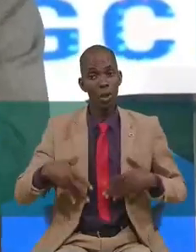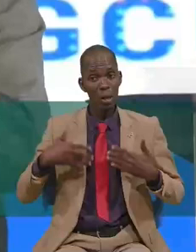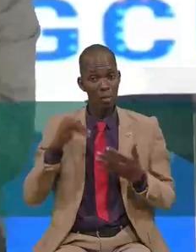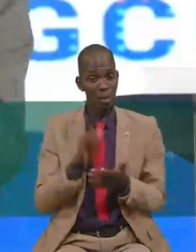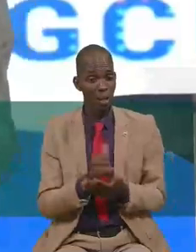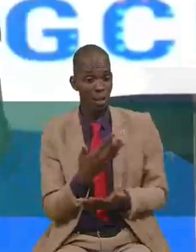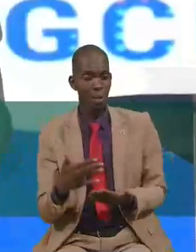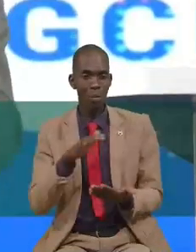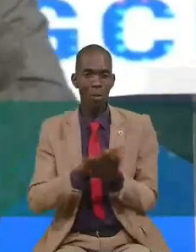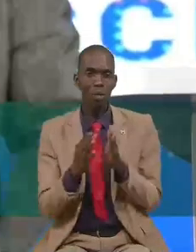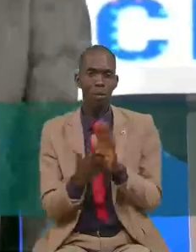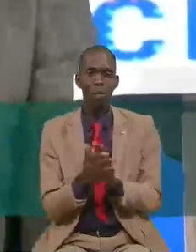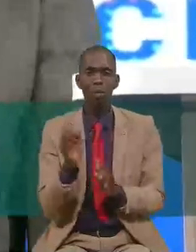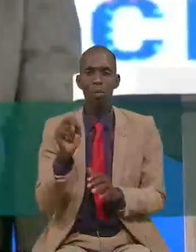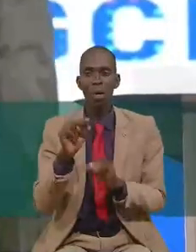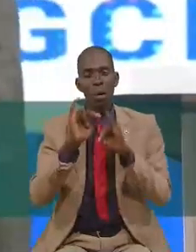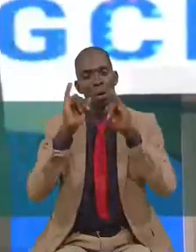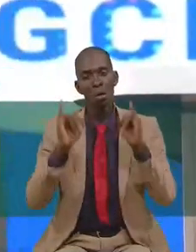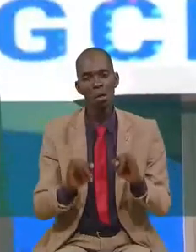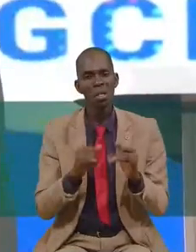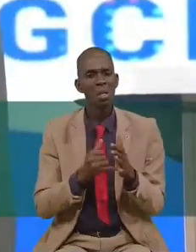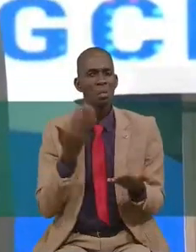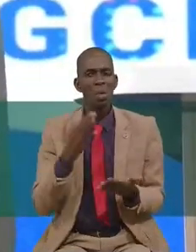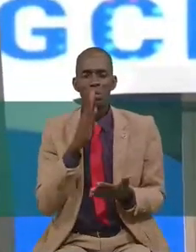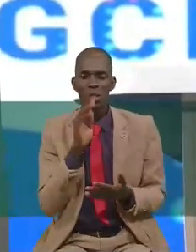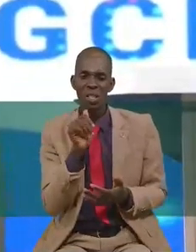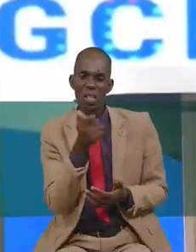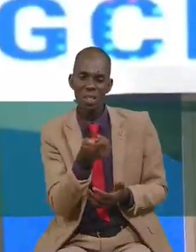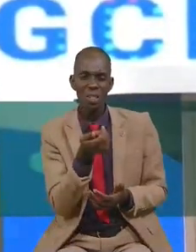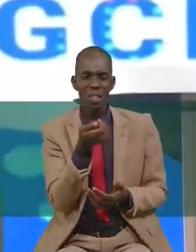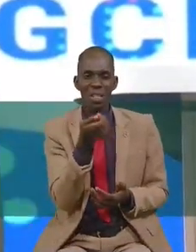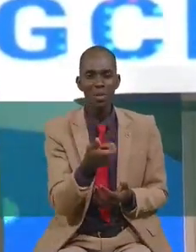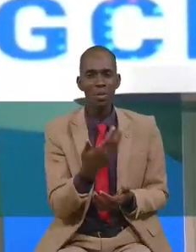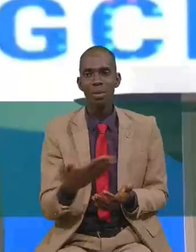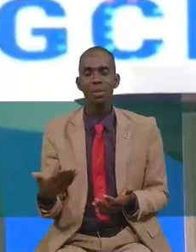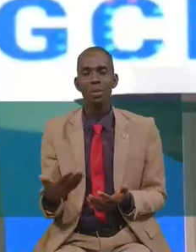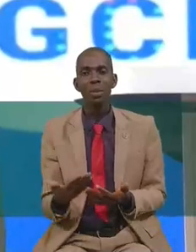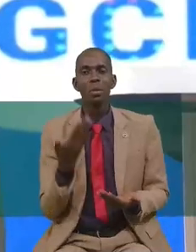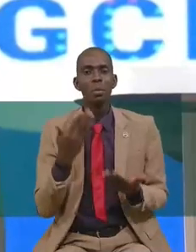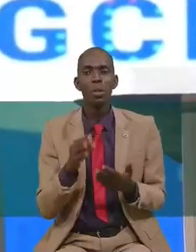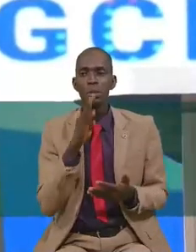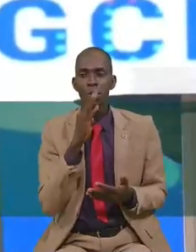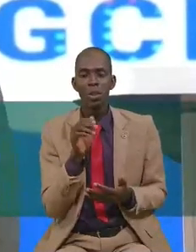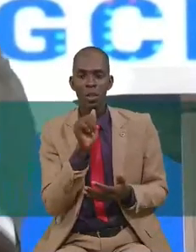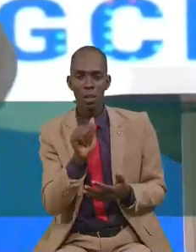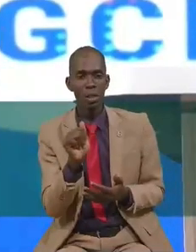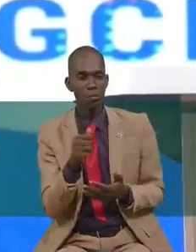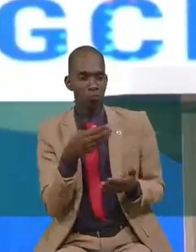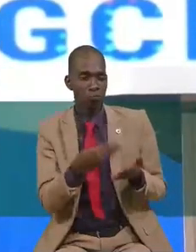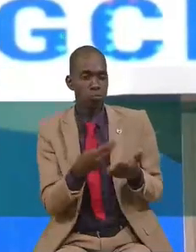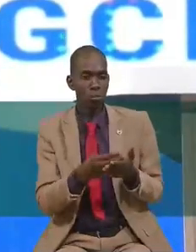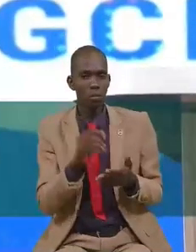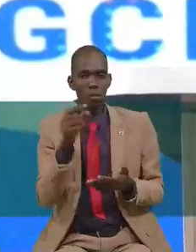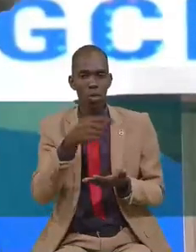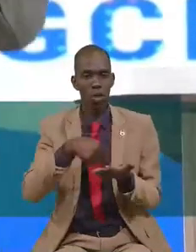une idole. Ça peut être une petite chose. un petit grain que tu rapproches de tes